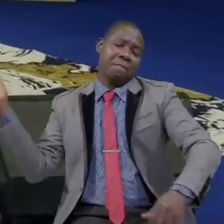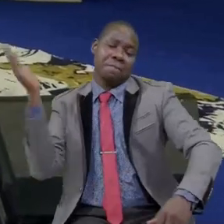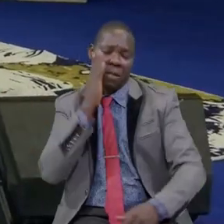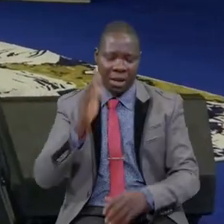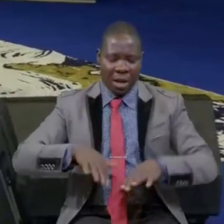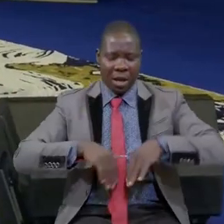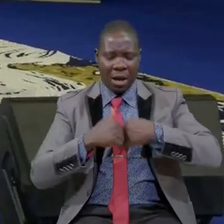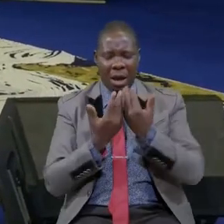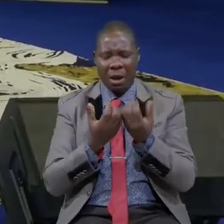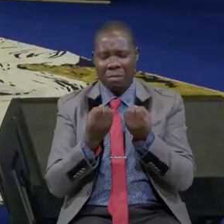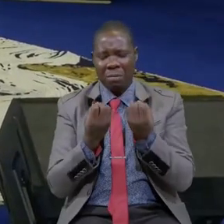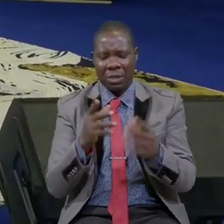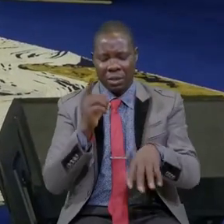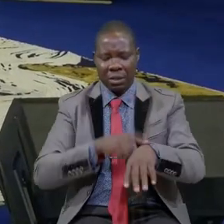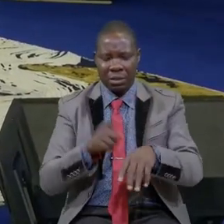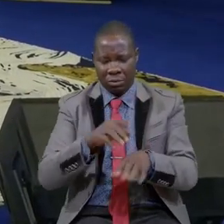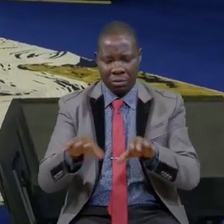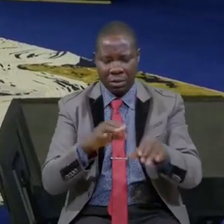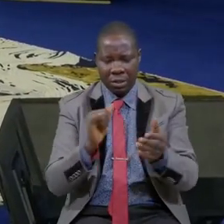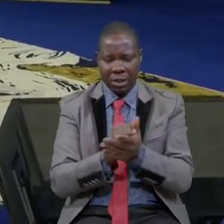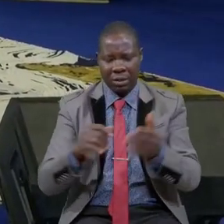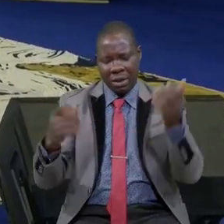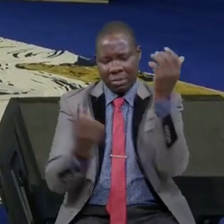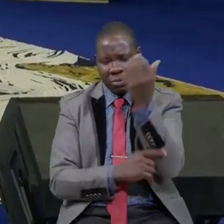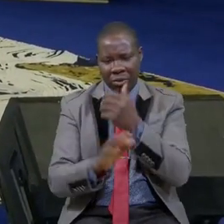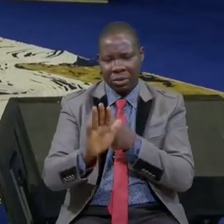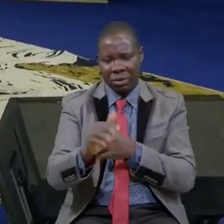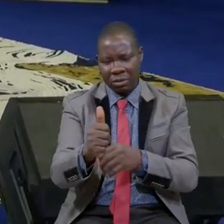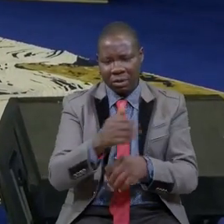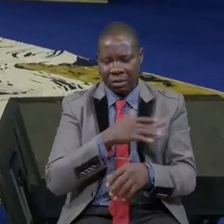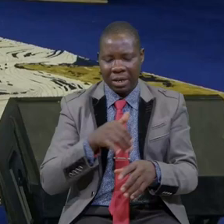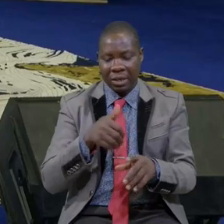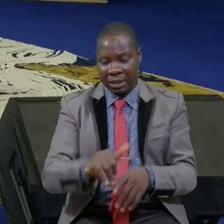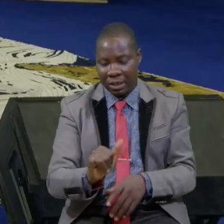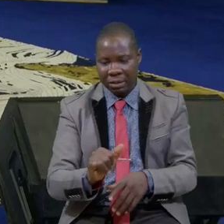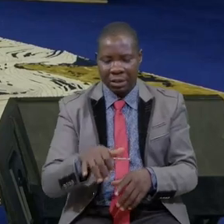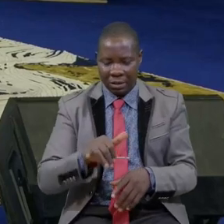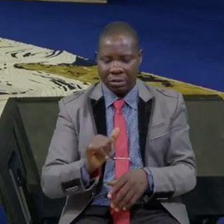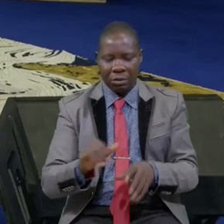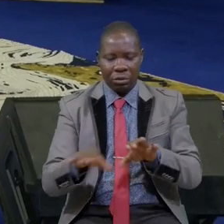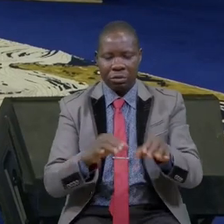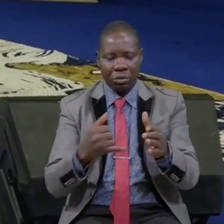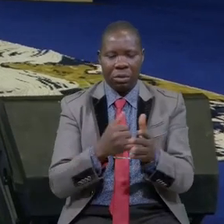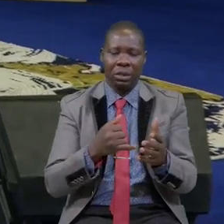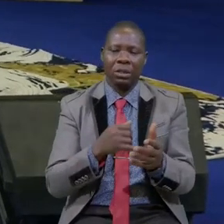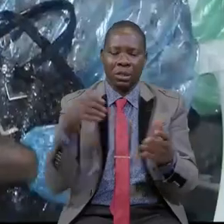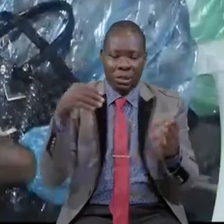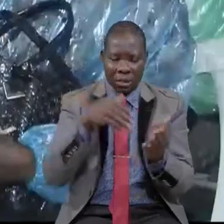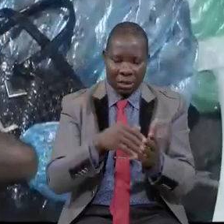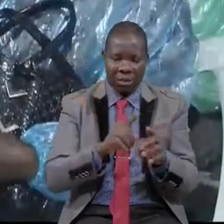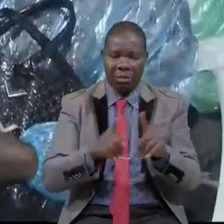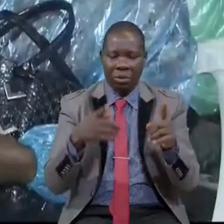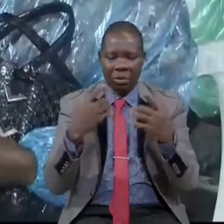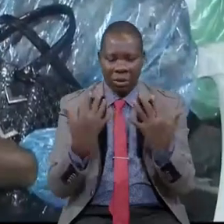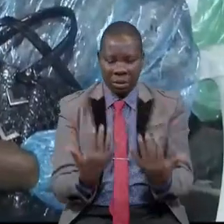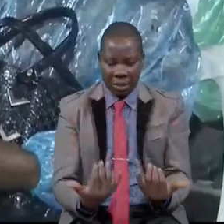l'as-tu pas fait, ne t'as-tu pas puni, mais tu le pratiques encore, mais le Seigneur est là ce